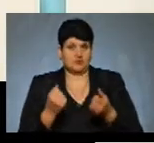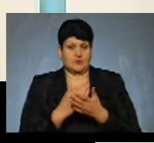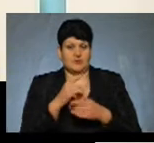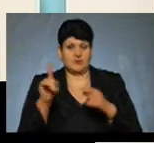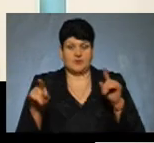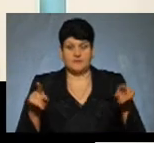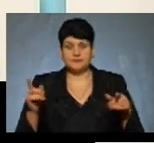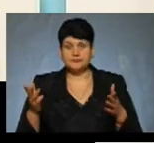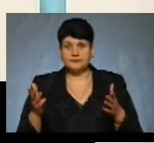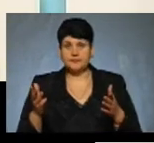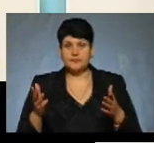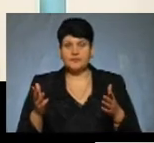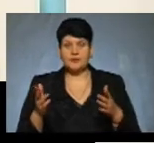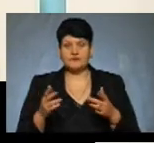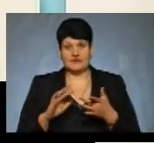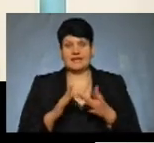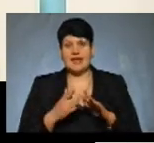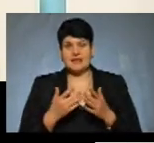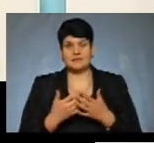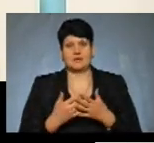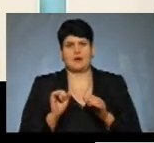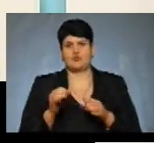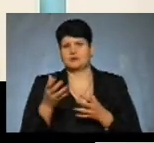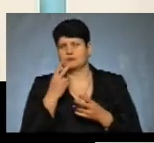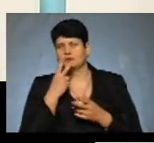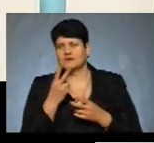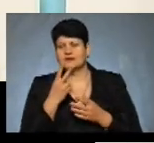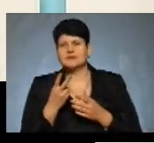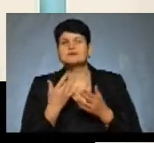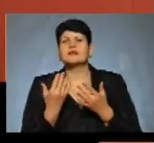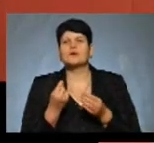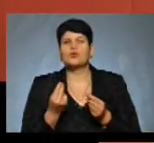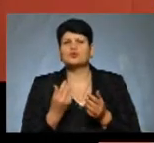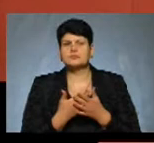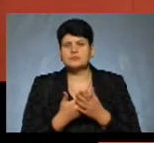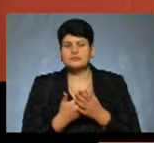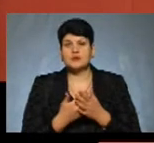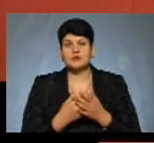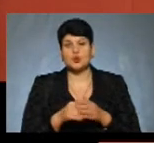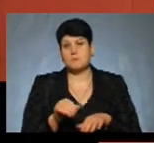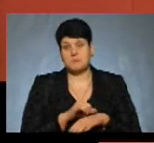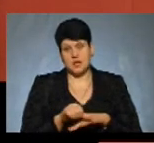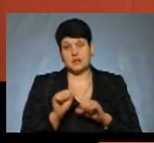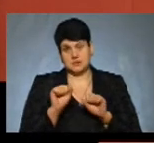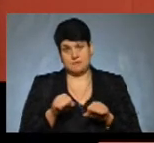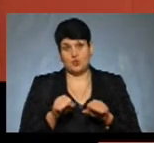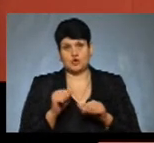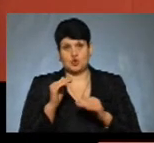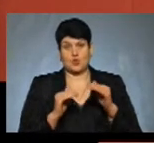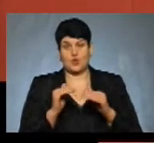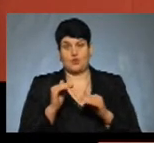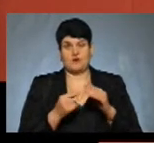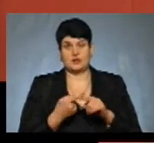наприклад, в мережі інтернету, можна взяти цю інформацію, то митниця може скоригувати дану